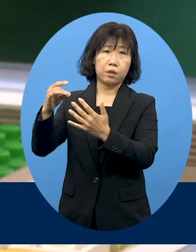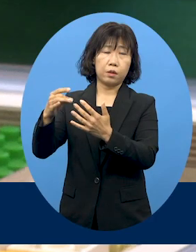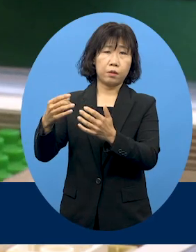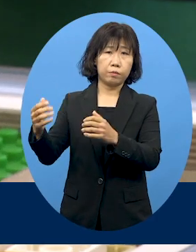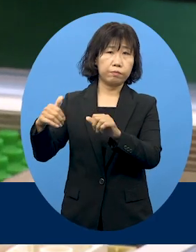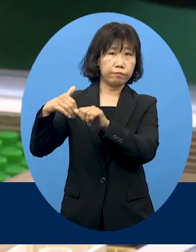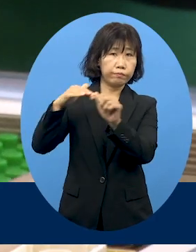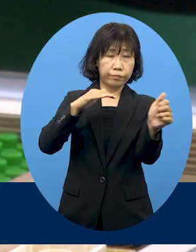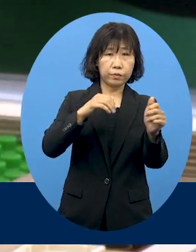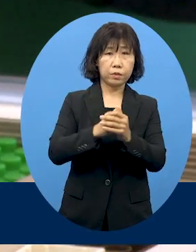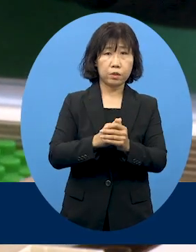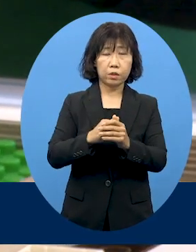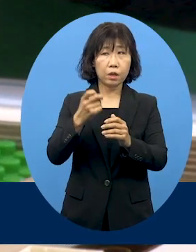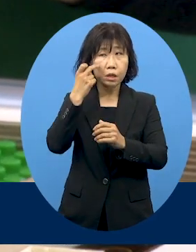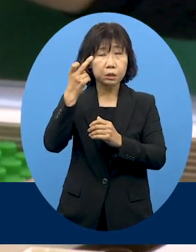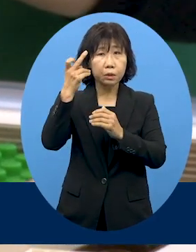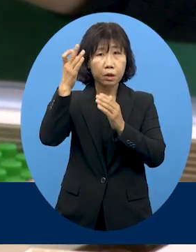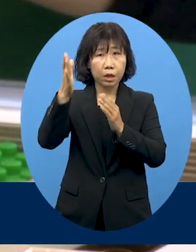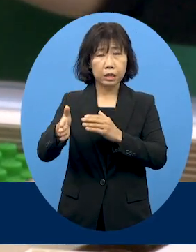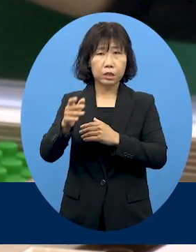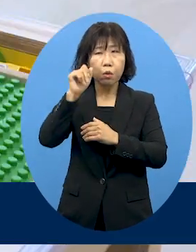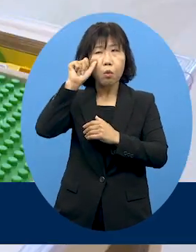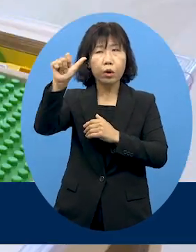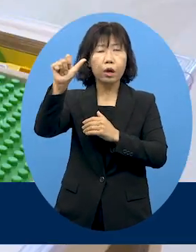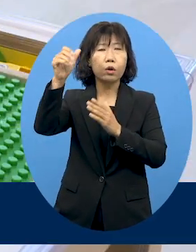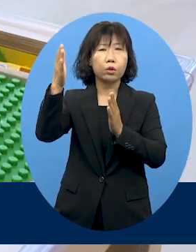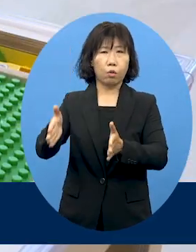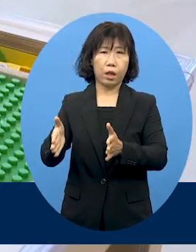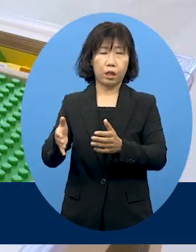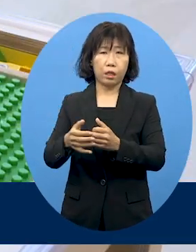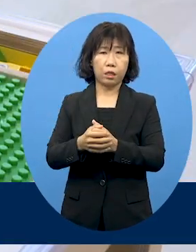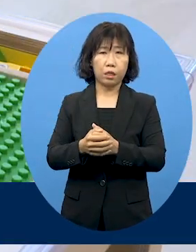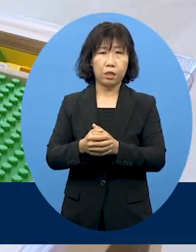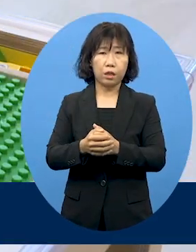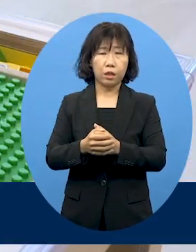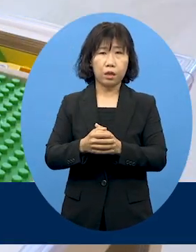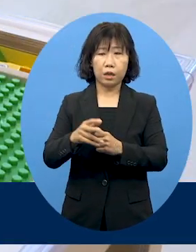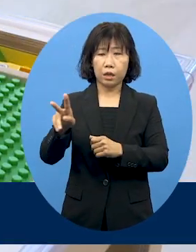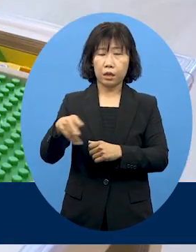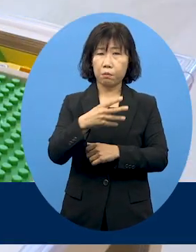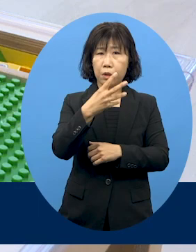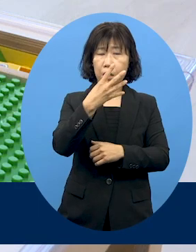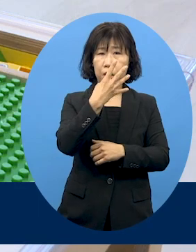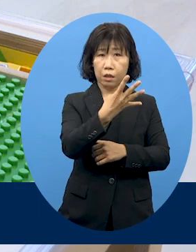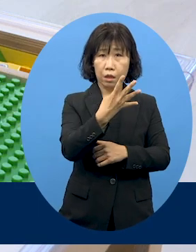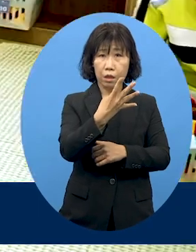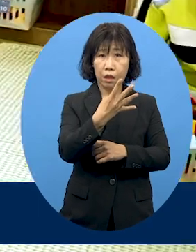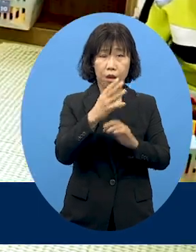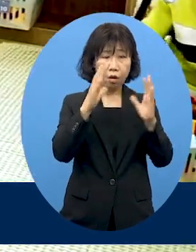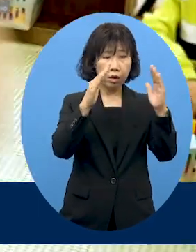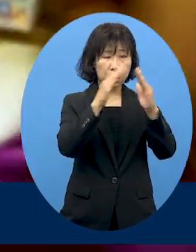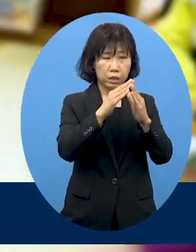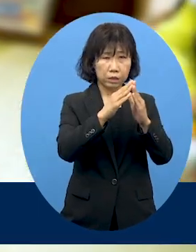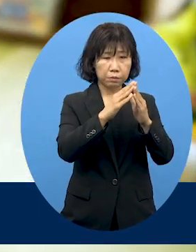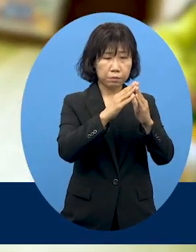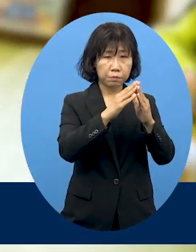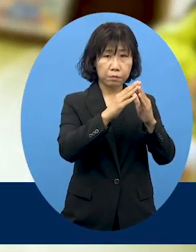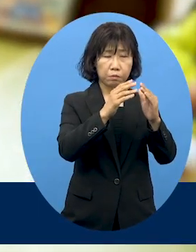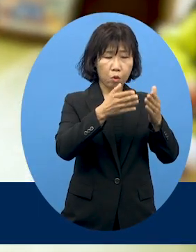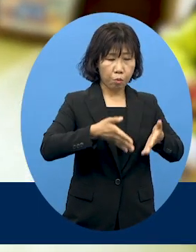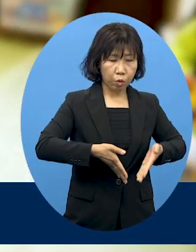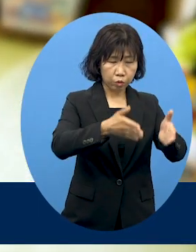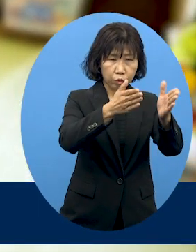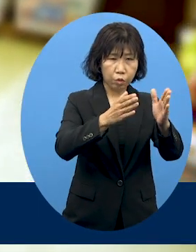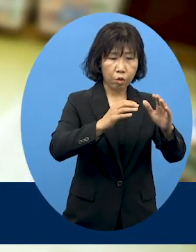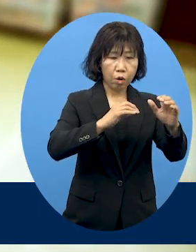선발된 대상자는 12월까지 약 5개월간 관내 200 네게 어린이집에 신청에 따라 어린이집 계단과